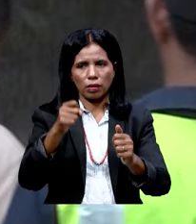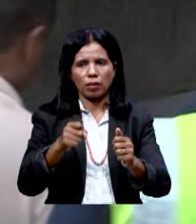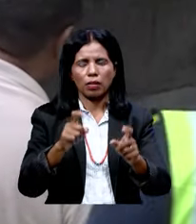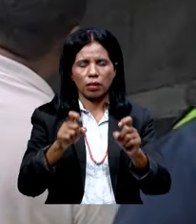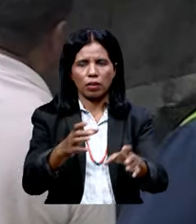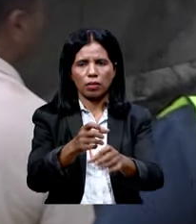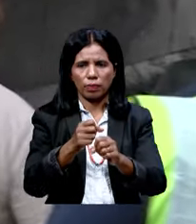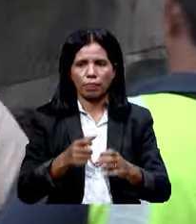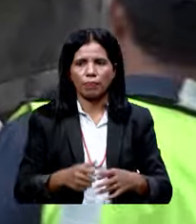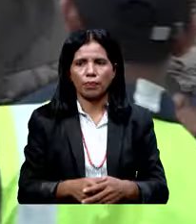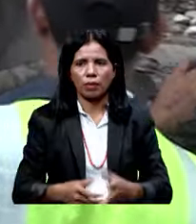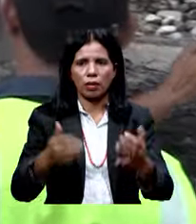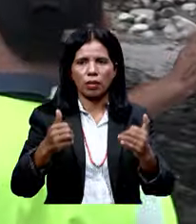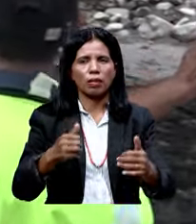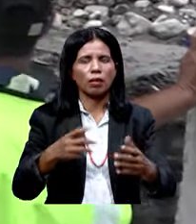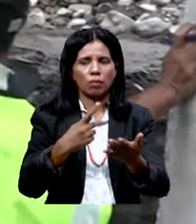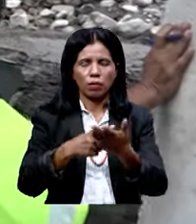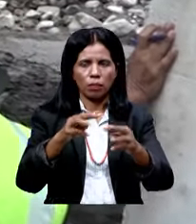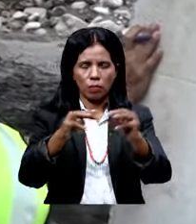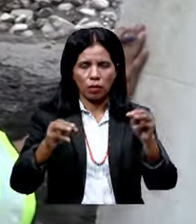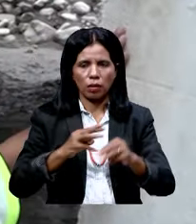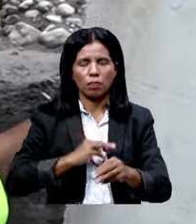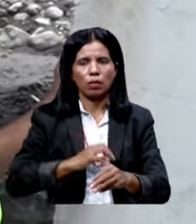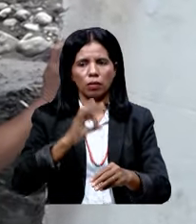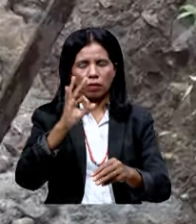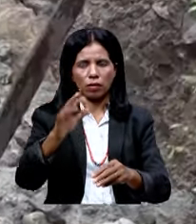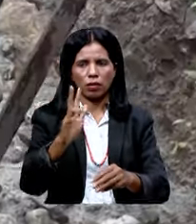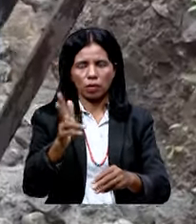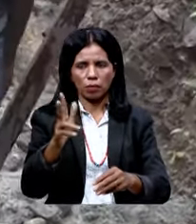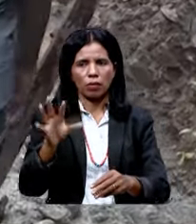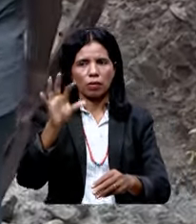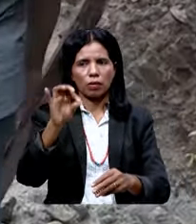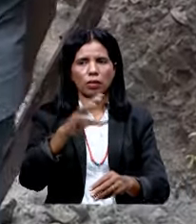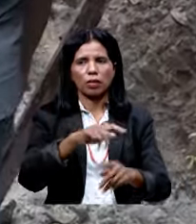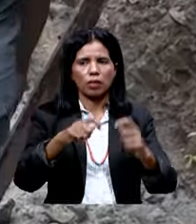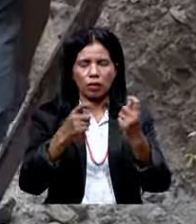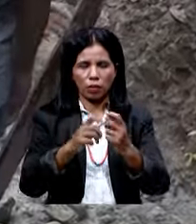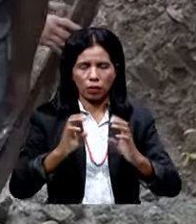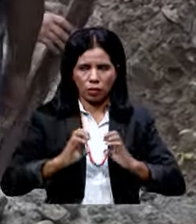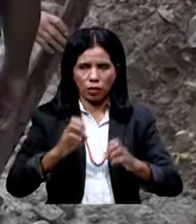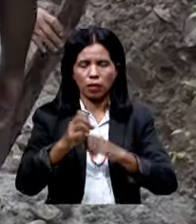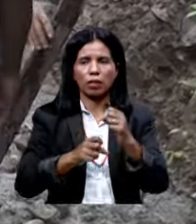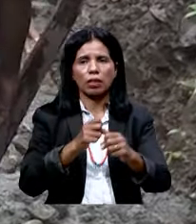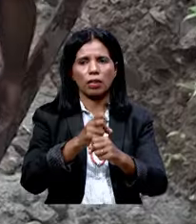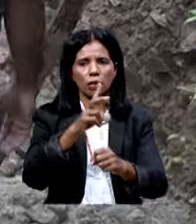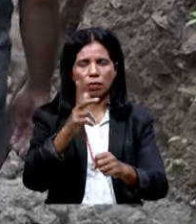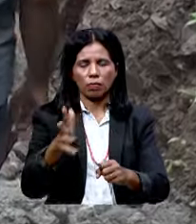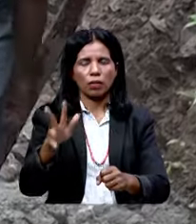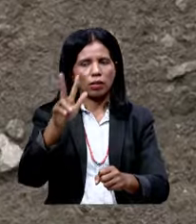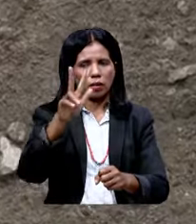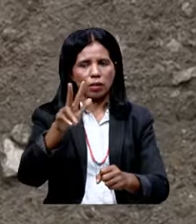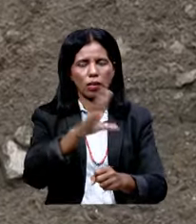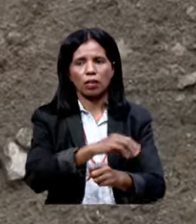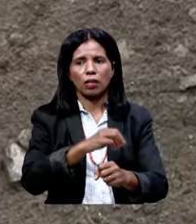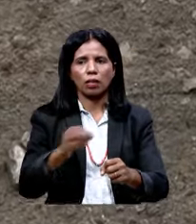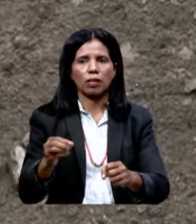dari dada une total projeto e municipi Manufai tolnulu resensia o tipu emergencia e tinang riuroron resintolu no concurso publiku